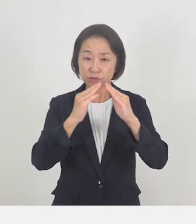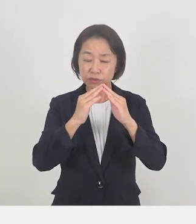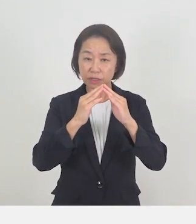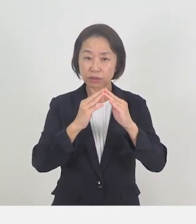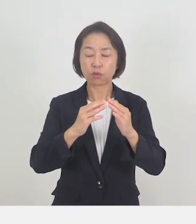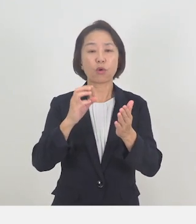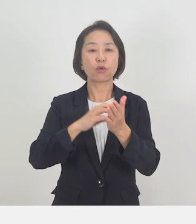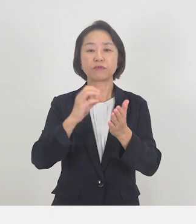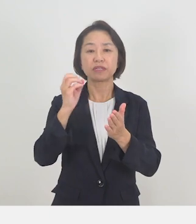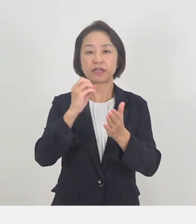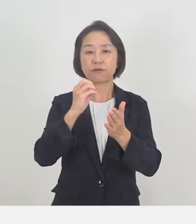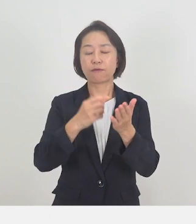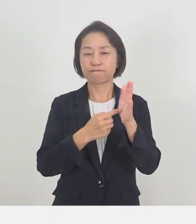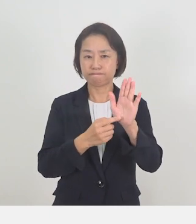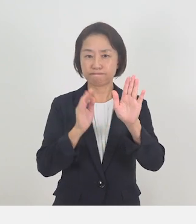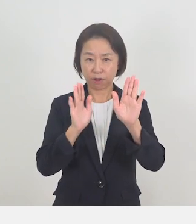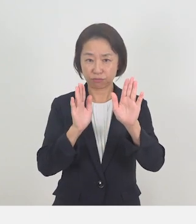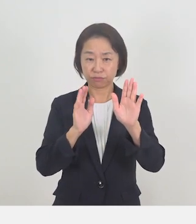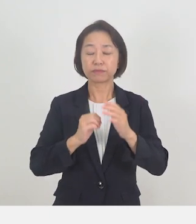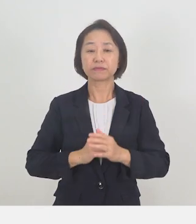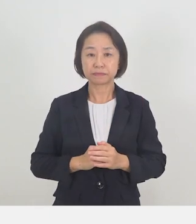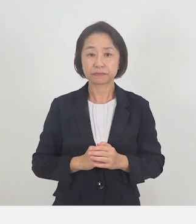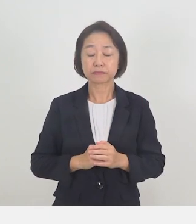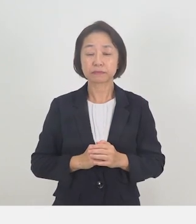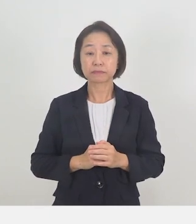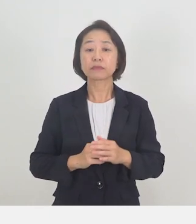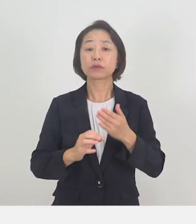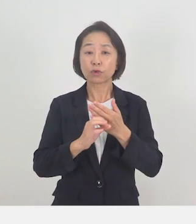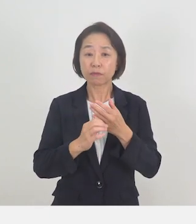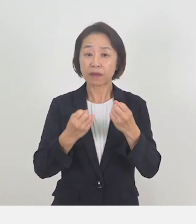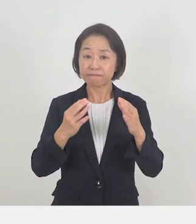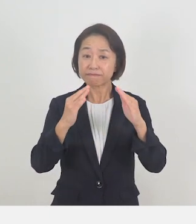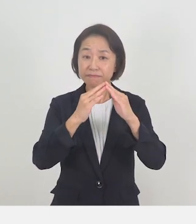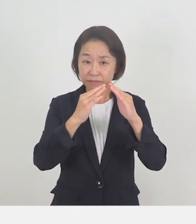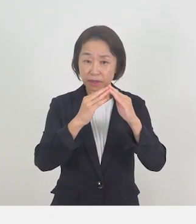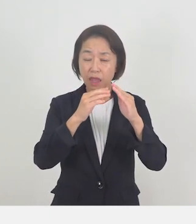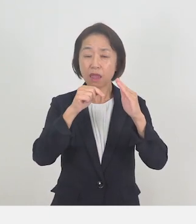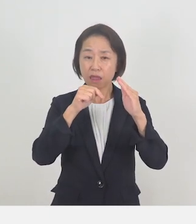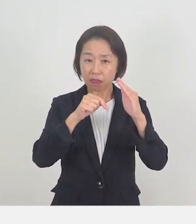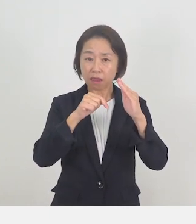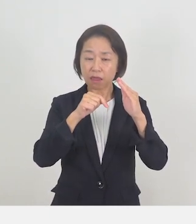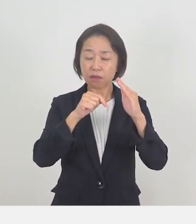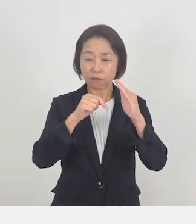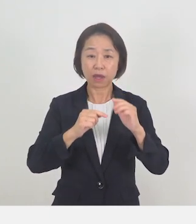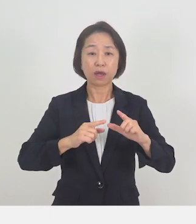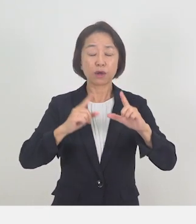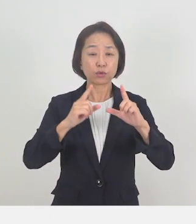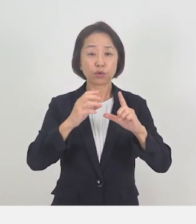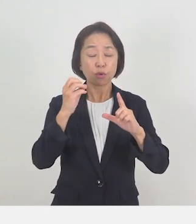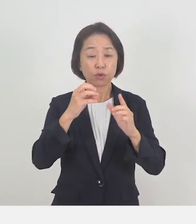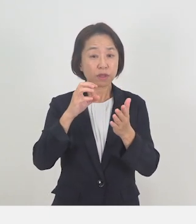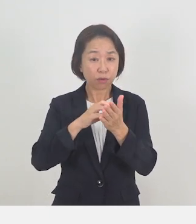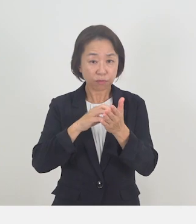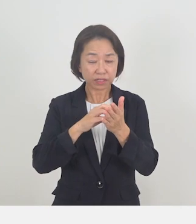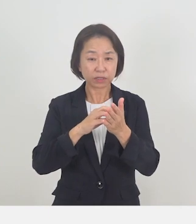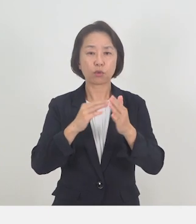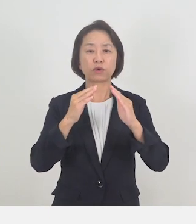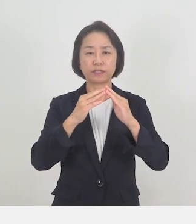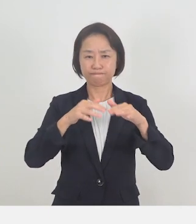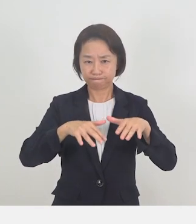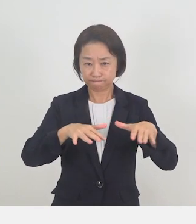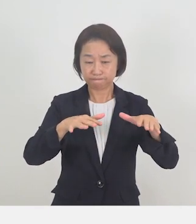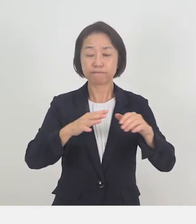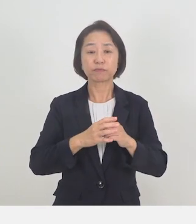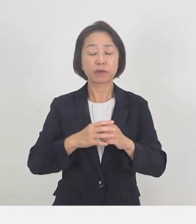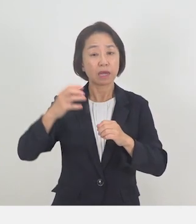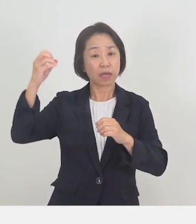化を掲げています具体的には新築住宅について東京ゼロ意住宅の普及